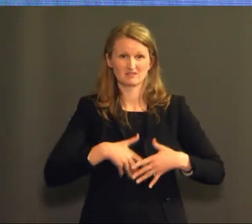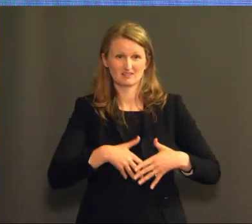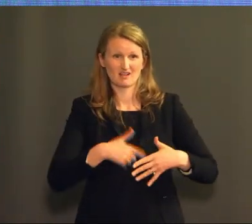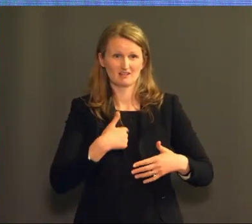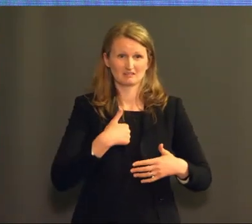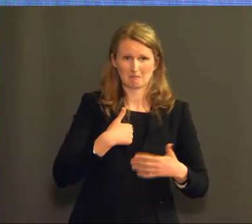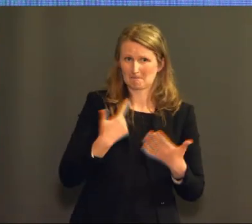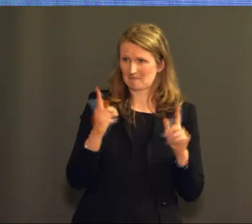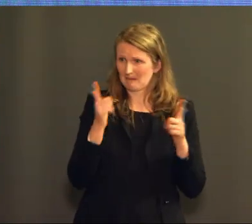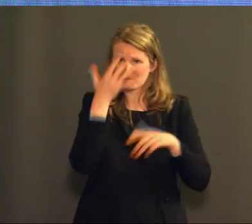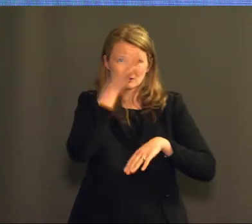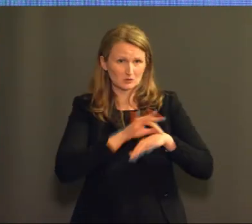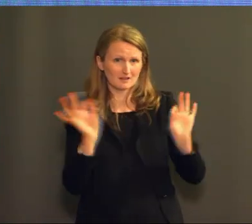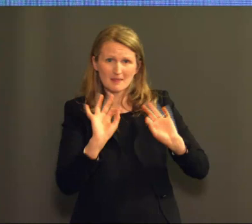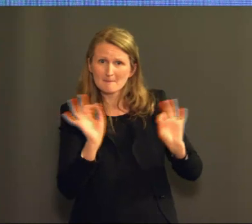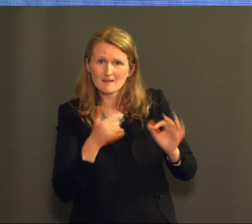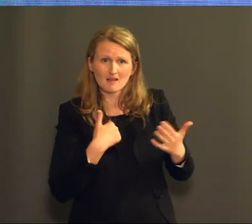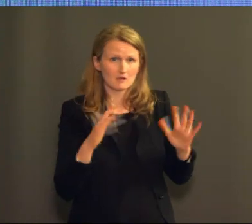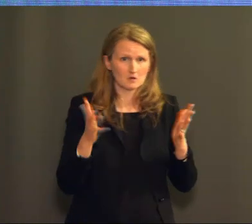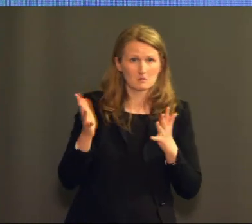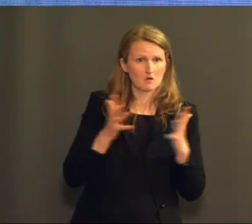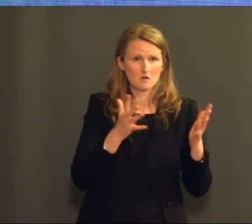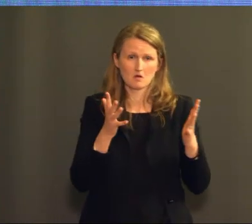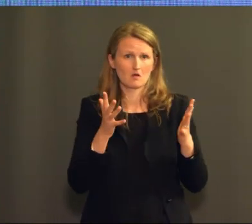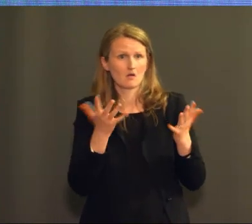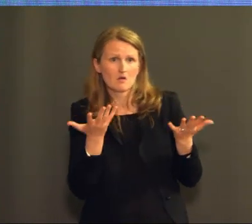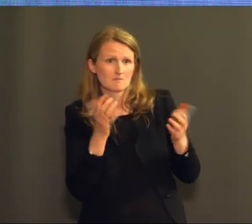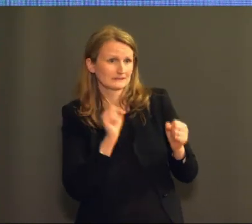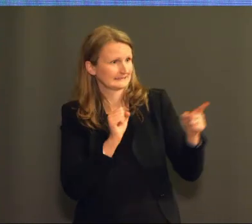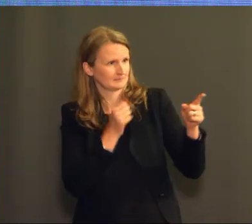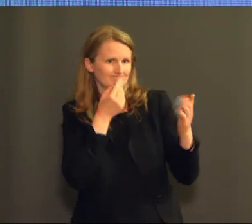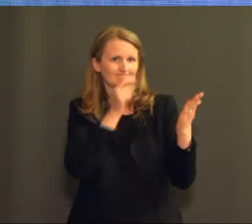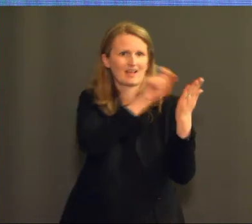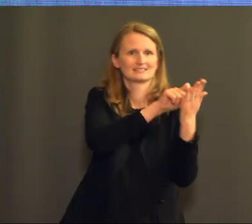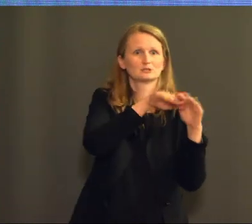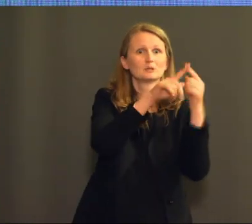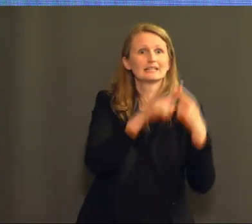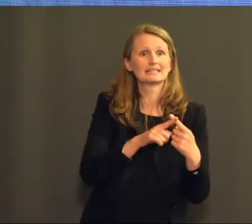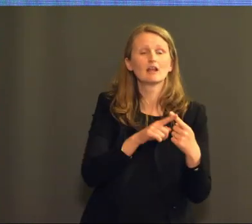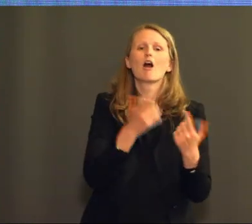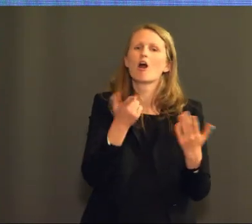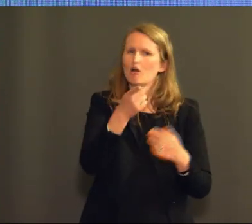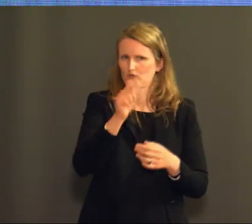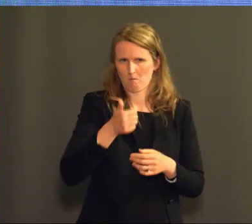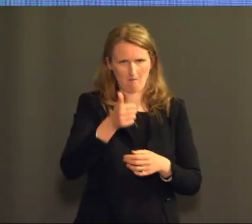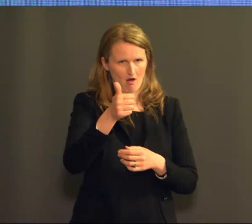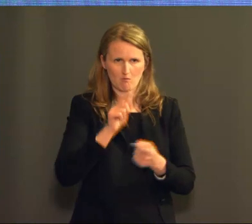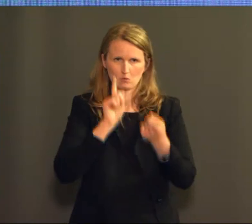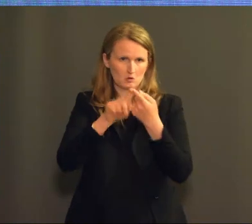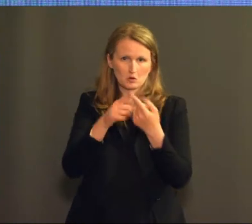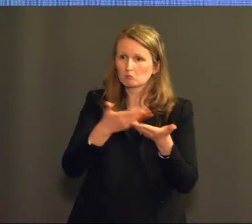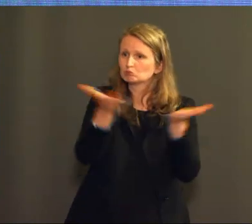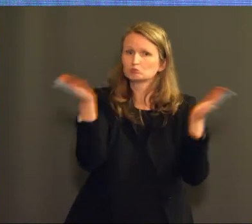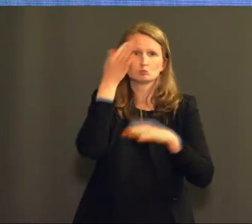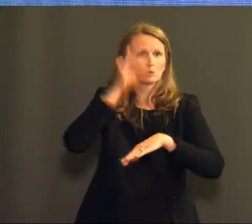sage-femme ne pourront pas procéder à cette inscription sur la liste de vaccination prioritaire. Seul